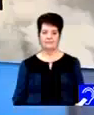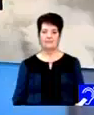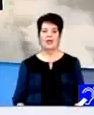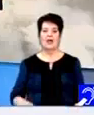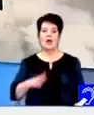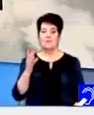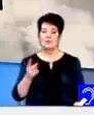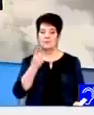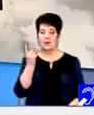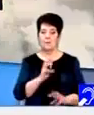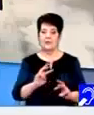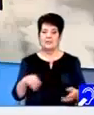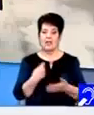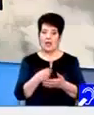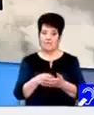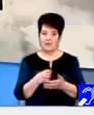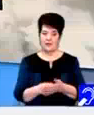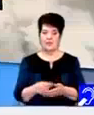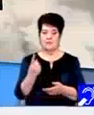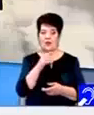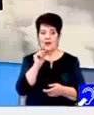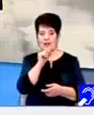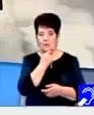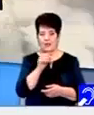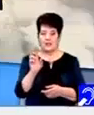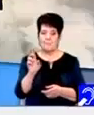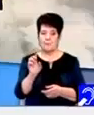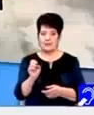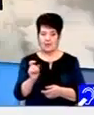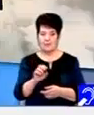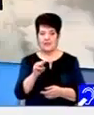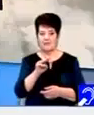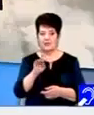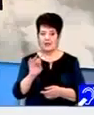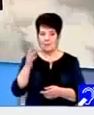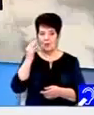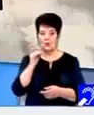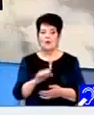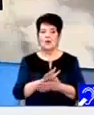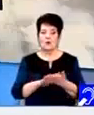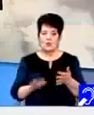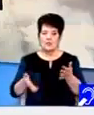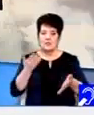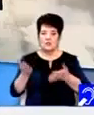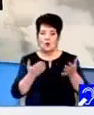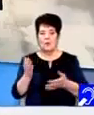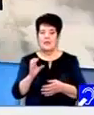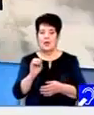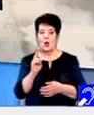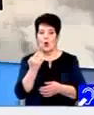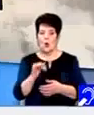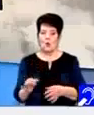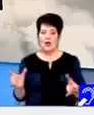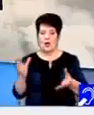A fost primul ministru al finanțelor și un pionier al economiei din Basarabia. TVR Moldova continuă să-i descopere pe eroii din